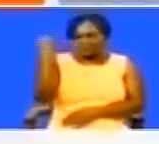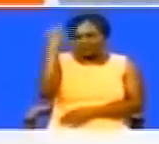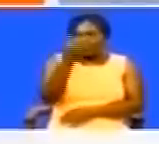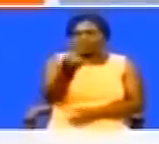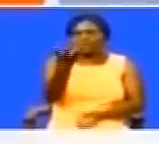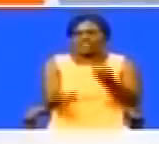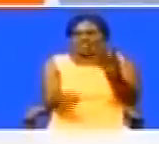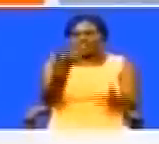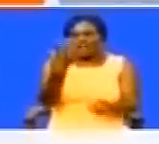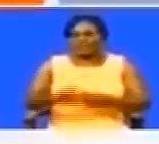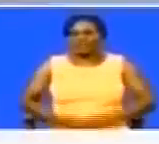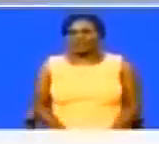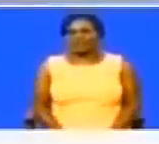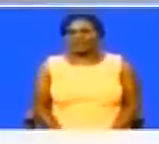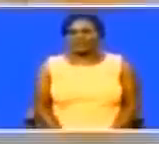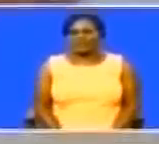usoni.